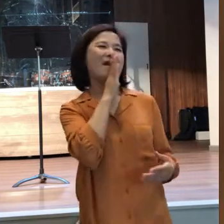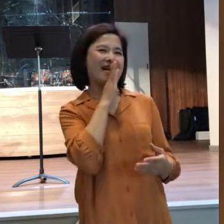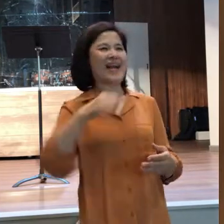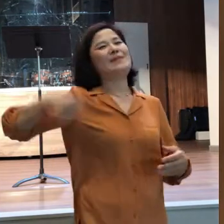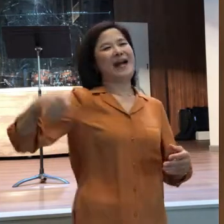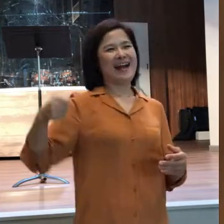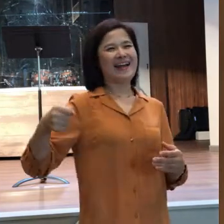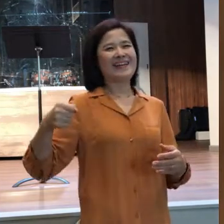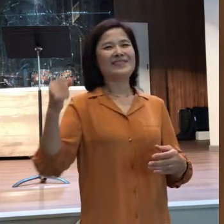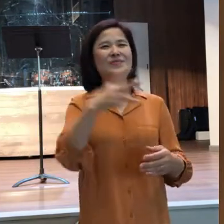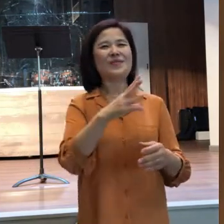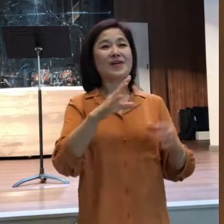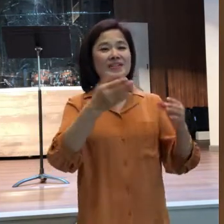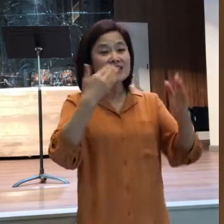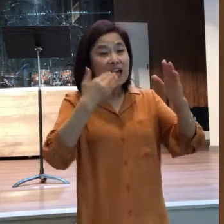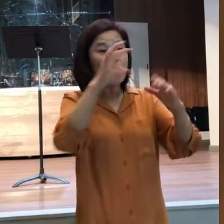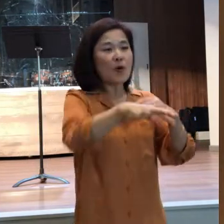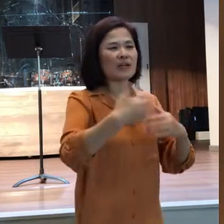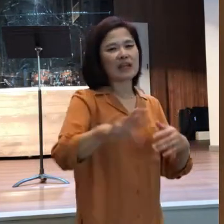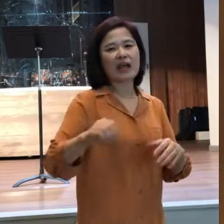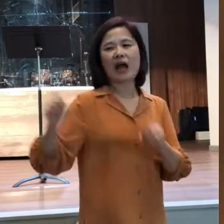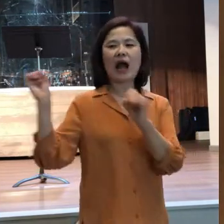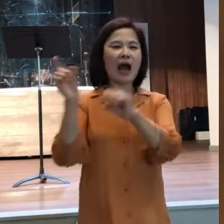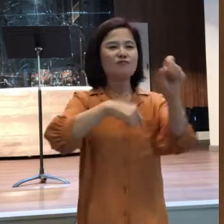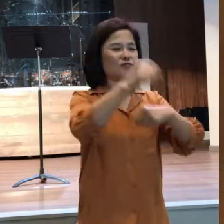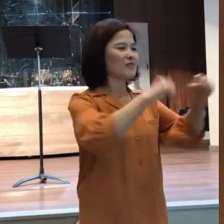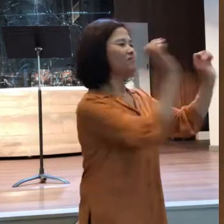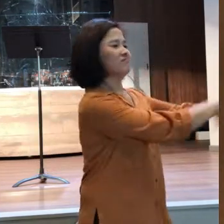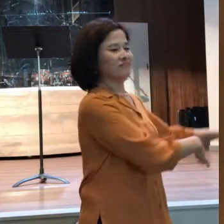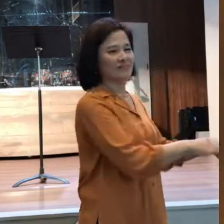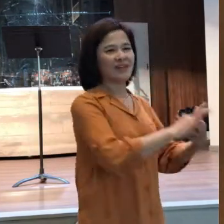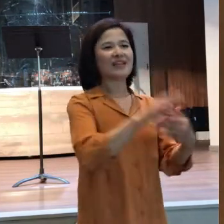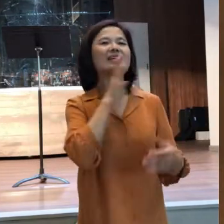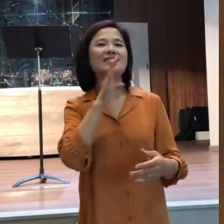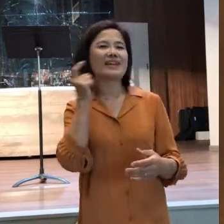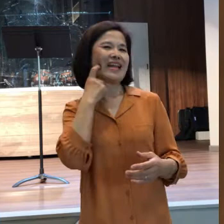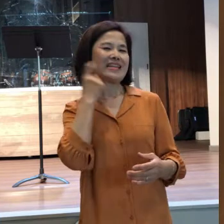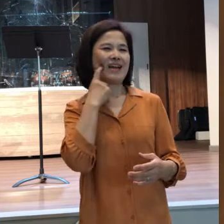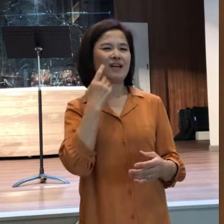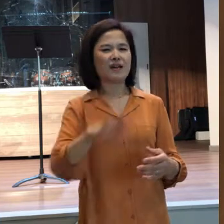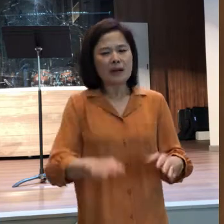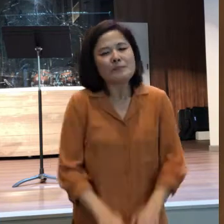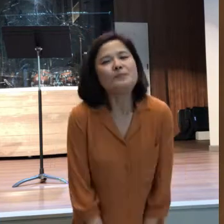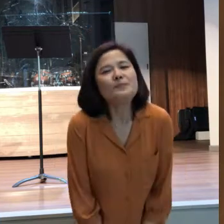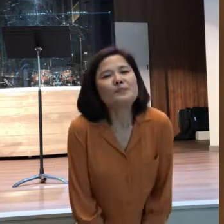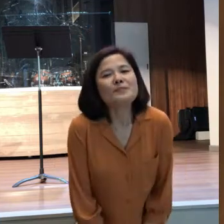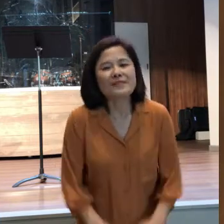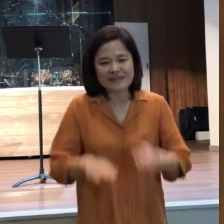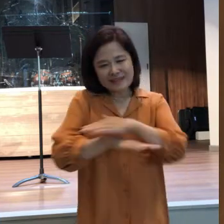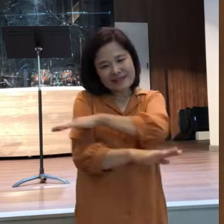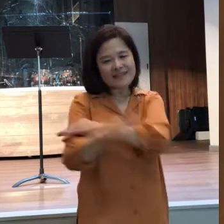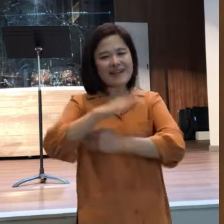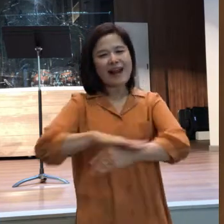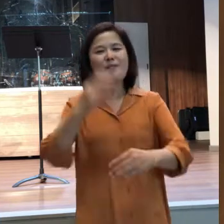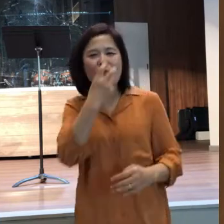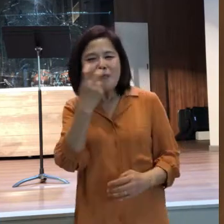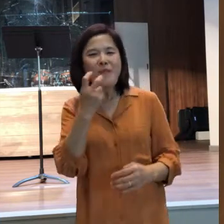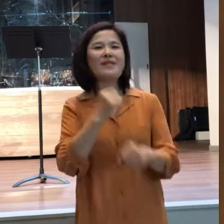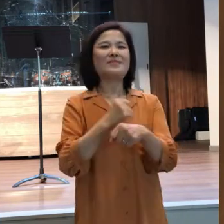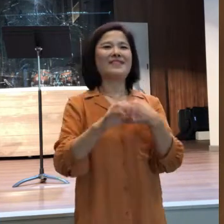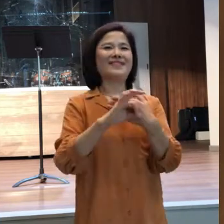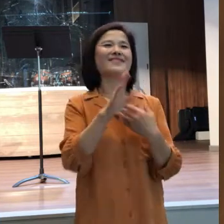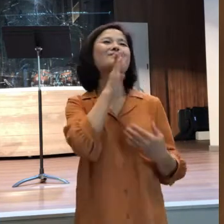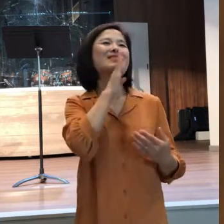명품입니다. 레스토랑에 갔을 때 아무데나 올려놓으면 짝퉁입니다. 그러나 무릎 위에 가지런히 올려놓으면 명품입니다.